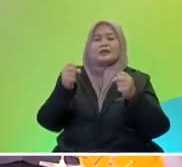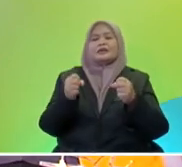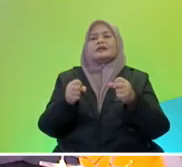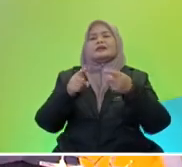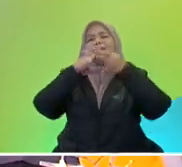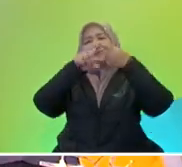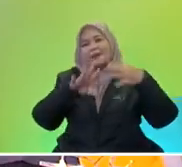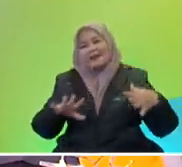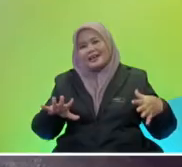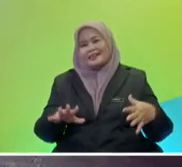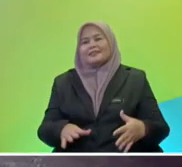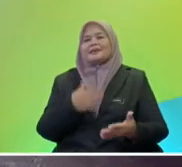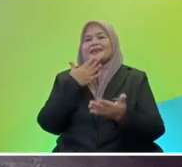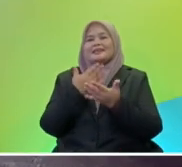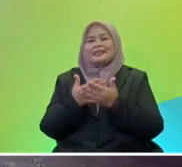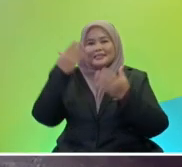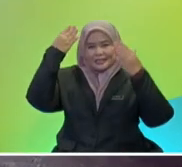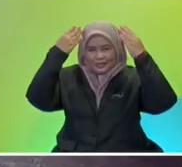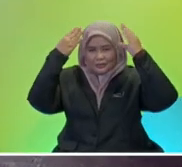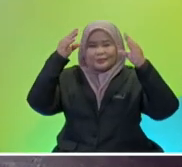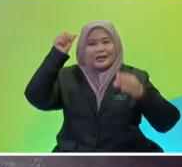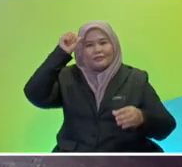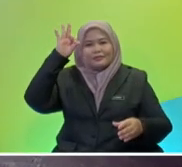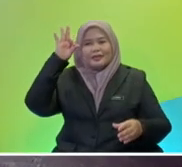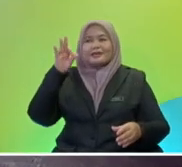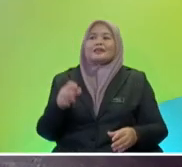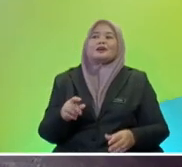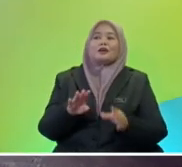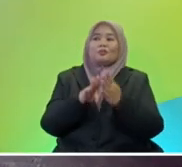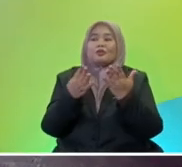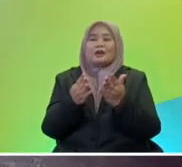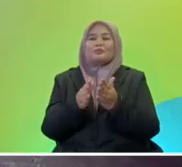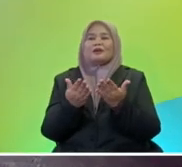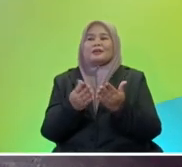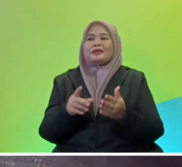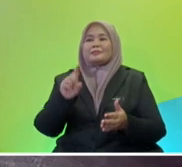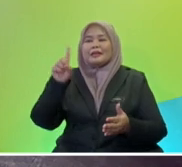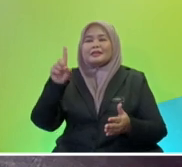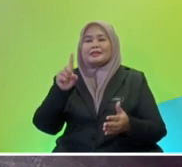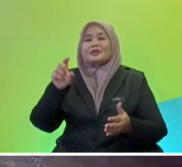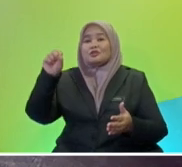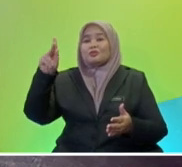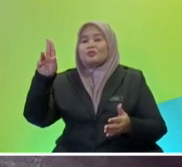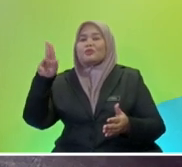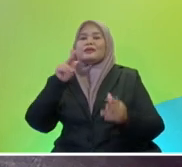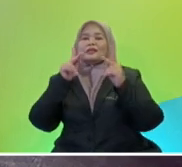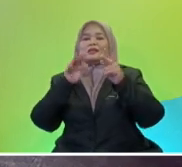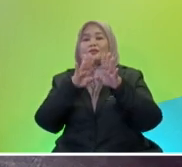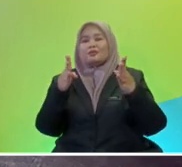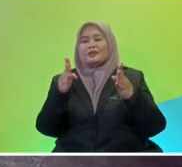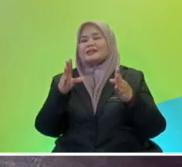damai terima kasih kepada Buka buku itu ingat ayah mana satu kata terbuka yang mana